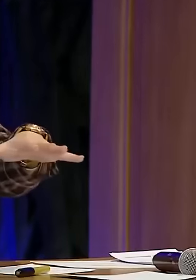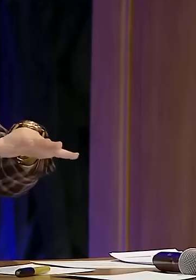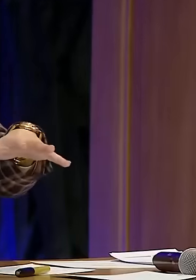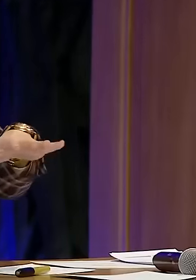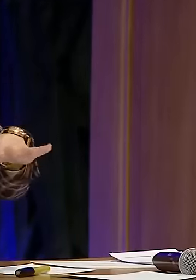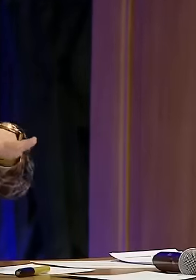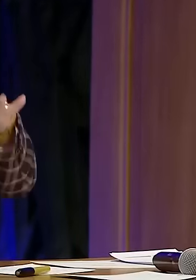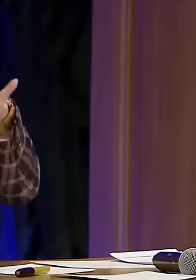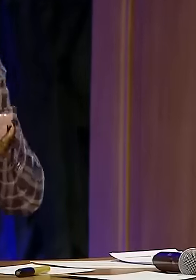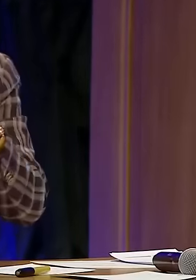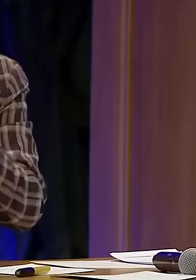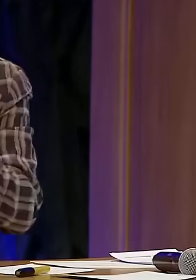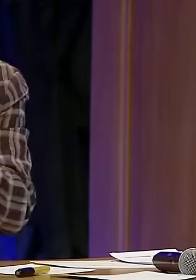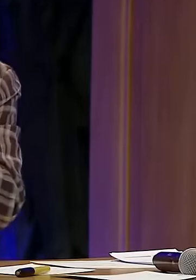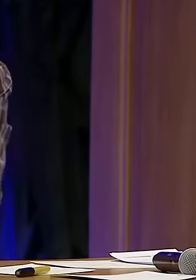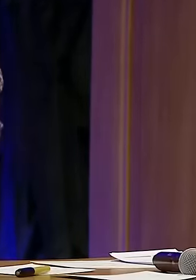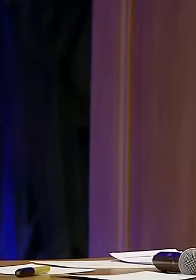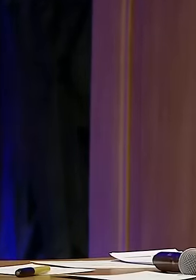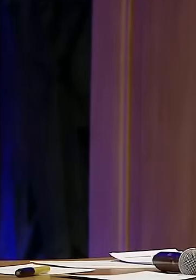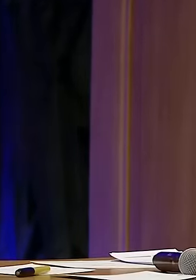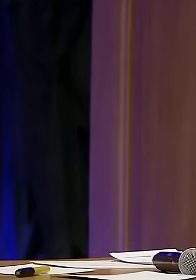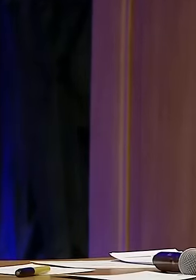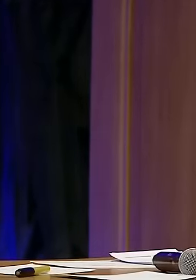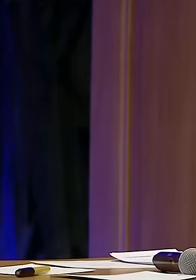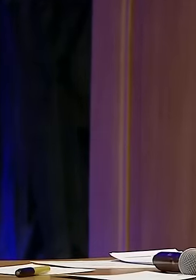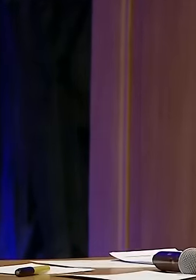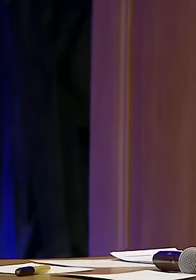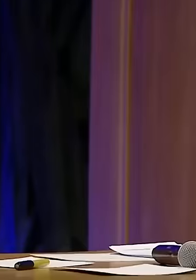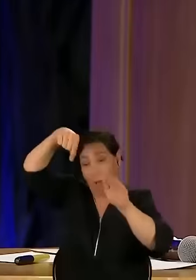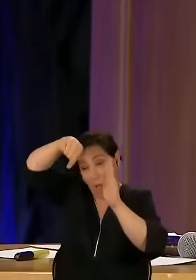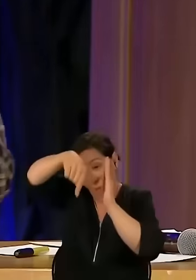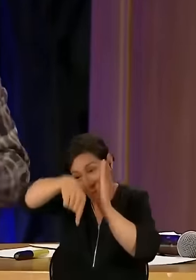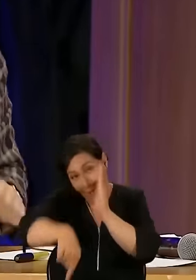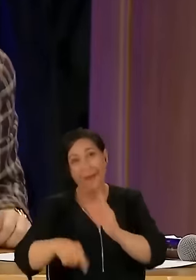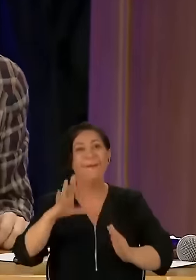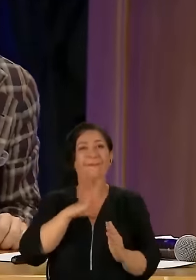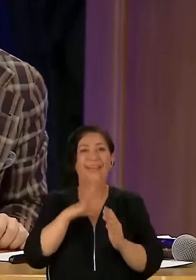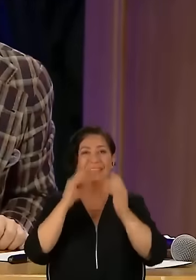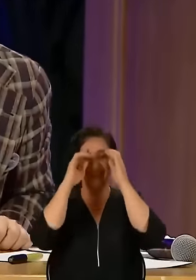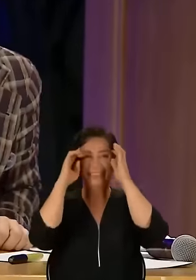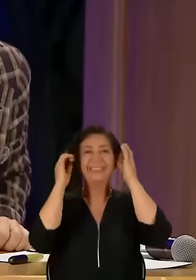rejimizin bulunduğu yer var. Oradan sonra magma tabakasına doğru